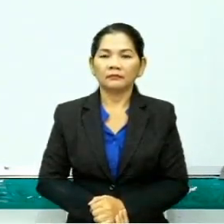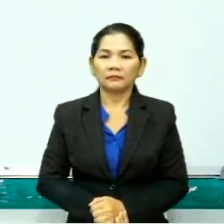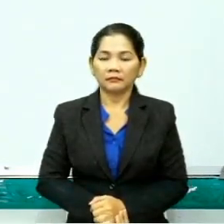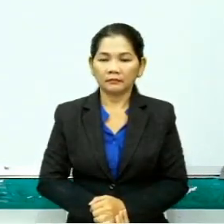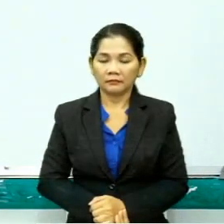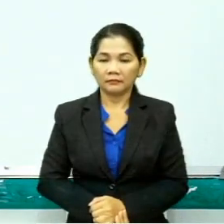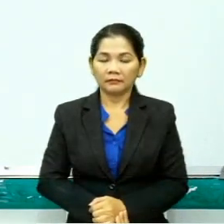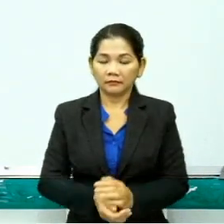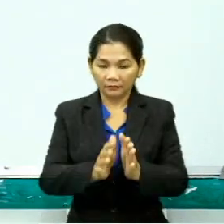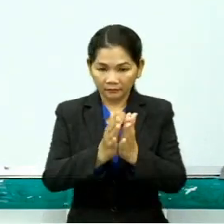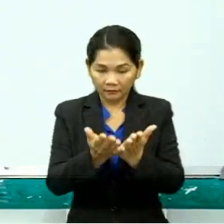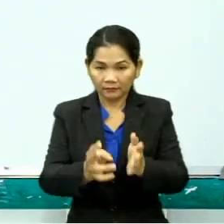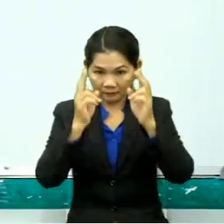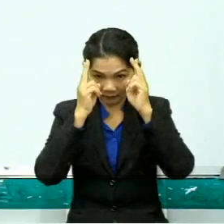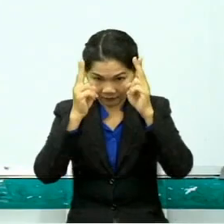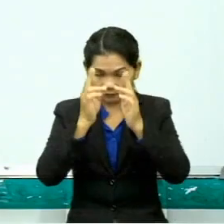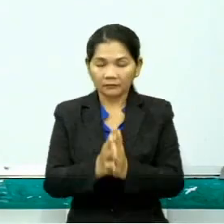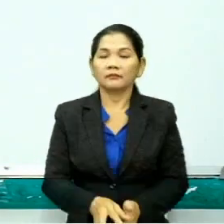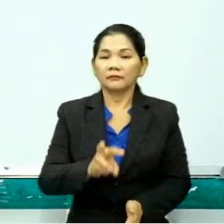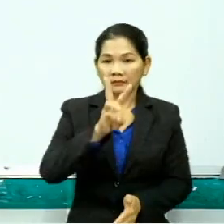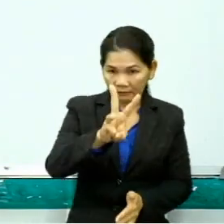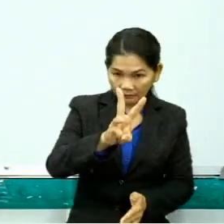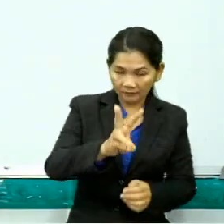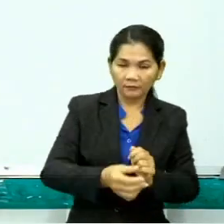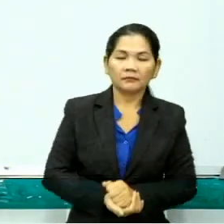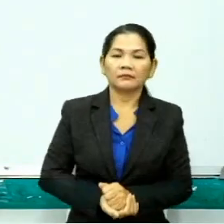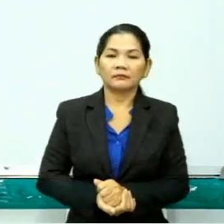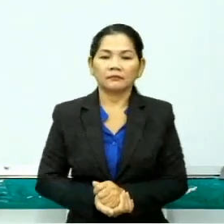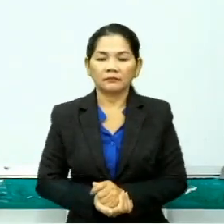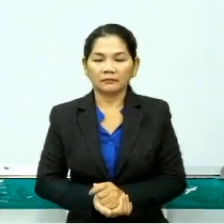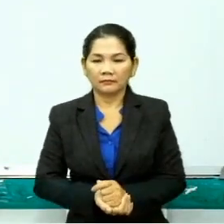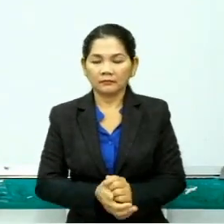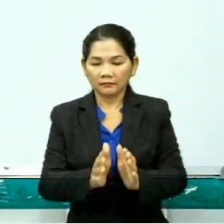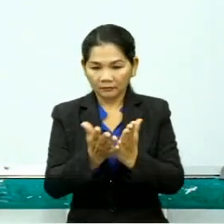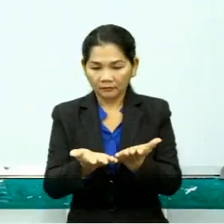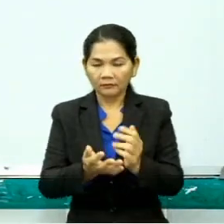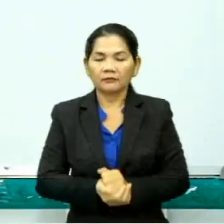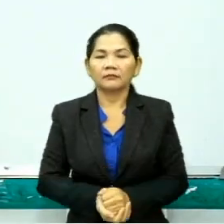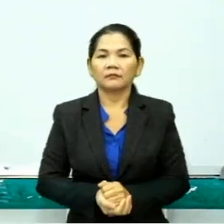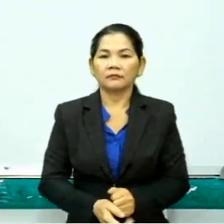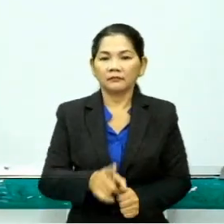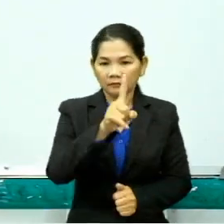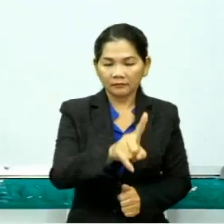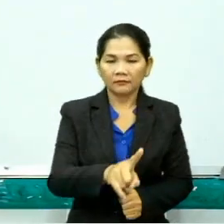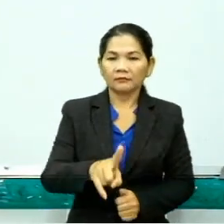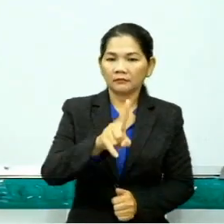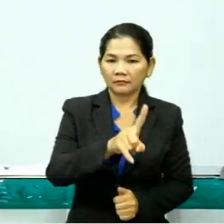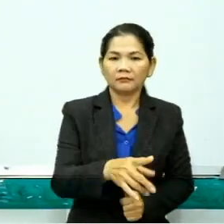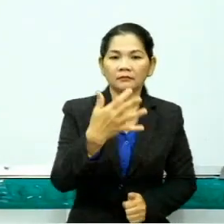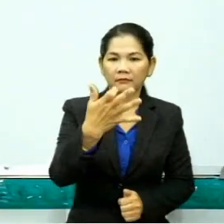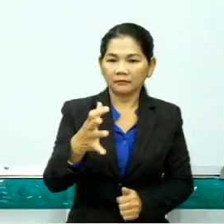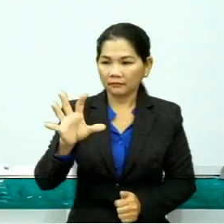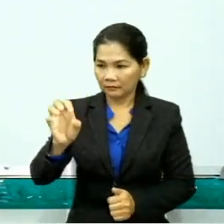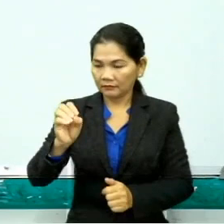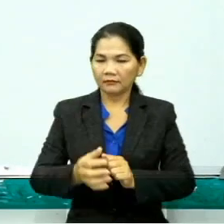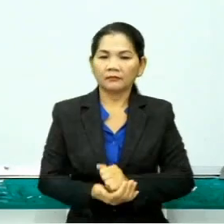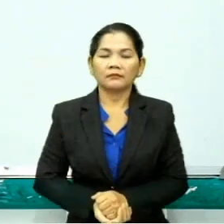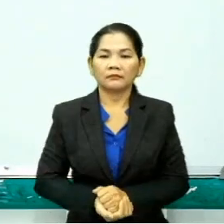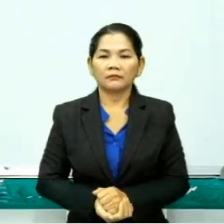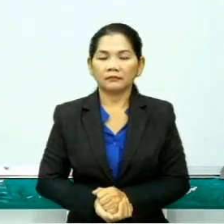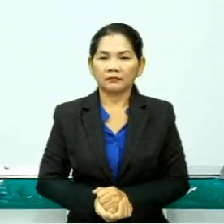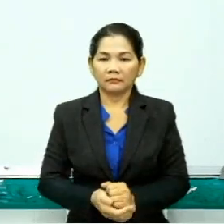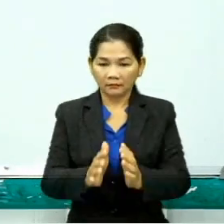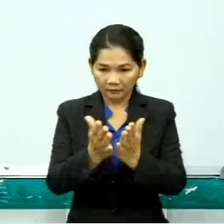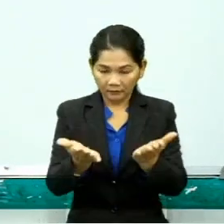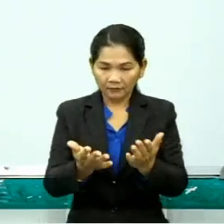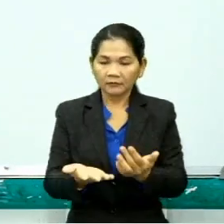chà miếng sập hơi sặc sà cô thân hạ thị bấy là con chà cứ con bạc nơi tùm bò tí mùi rồi bát sập chà chẳng con dọc